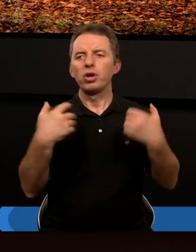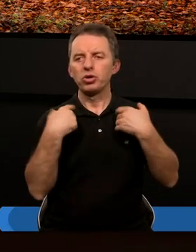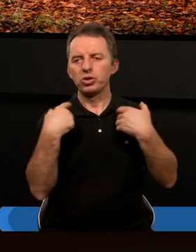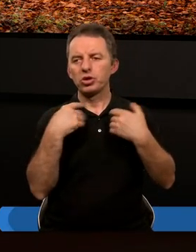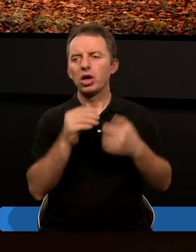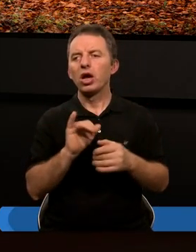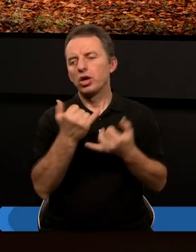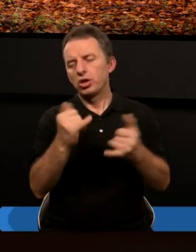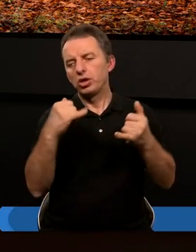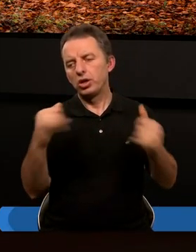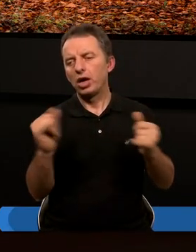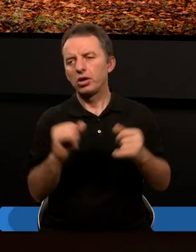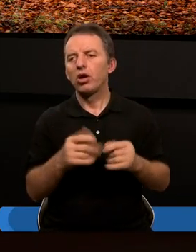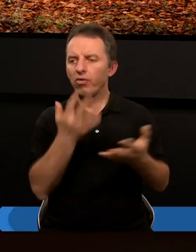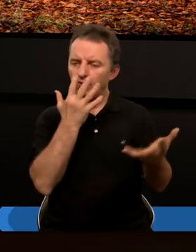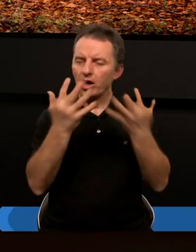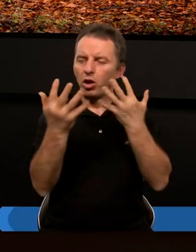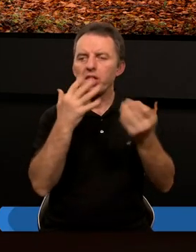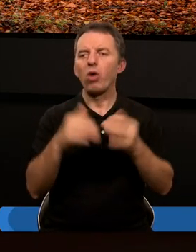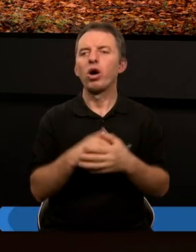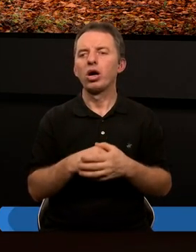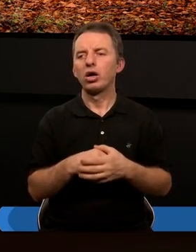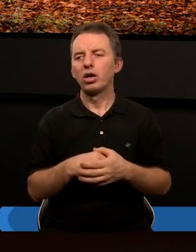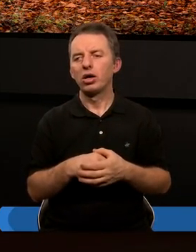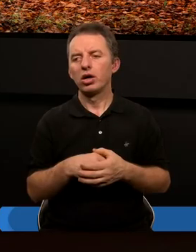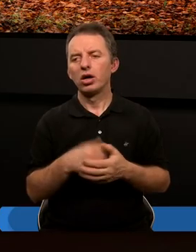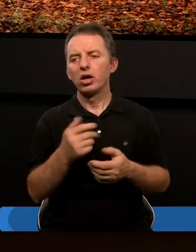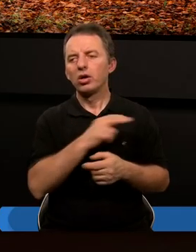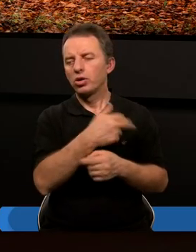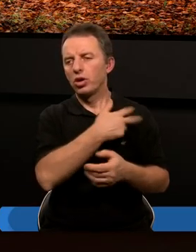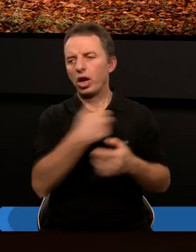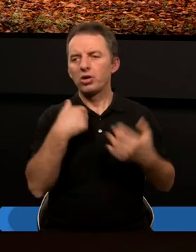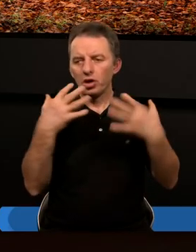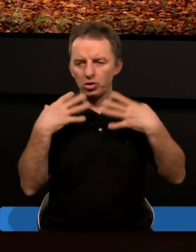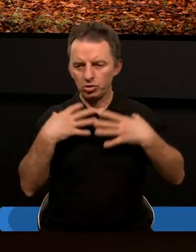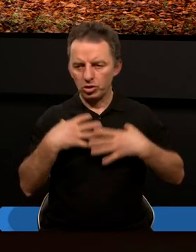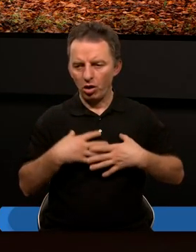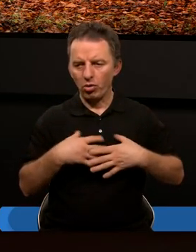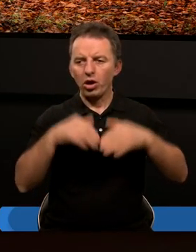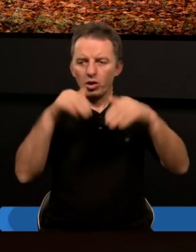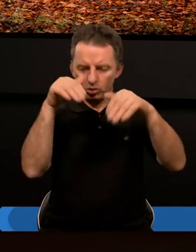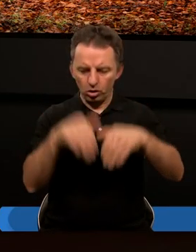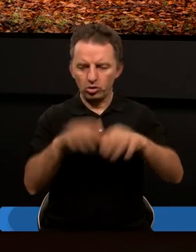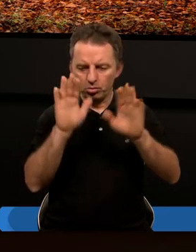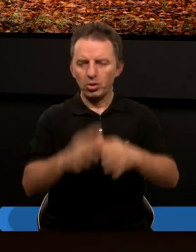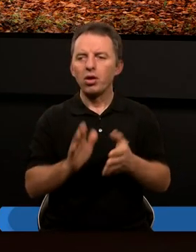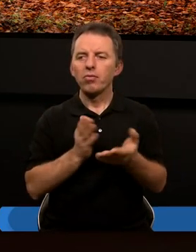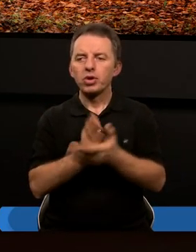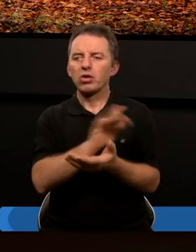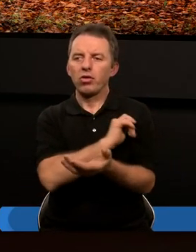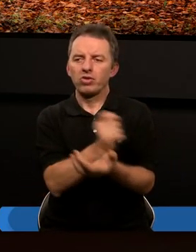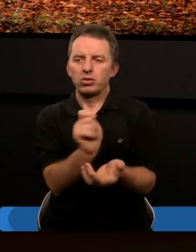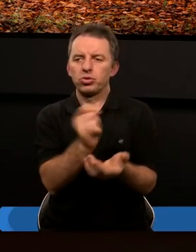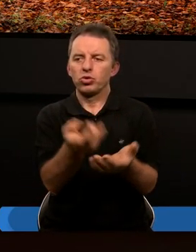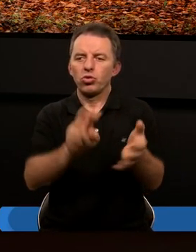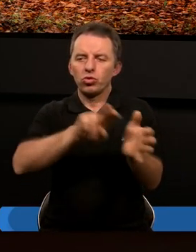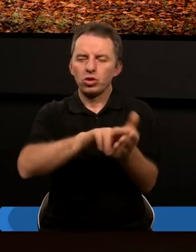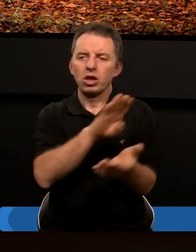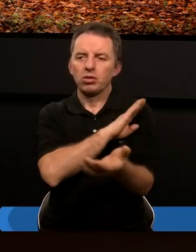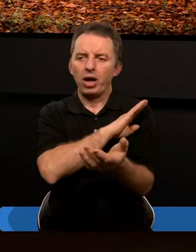życie inaczej wyglądało. Czy nasze ciało może zostać przez to wzbudzone z martwych?